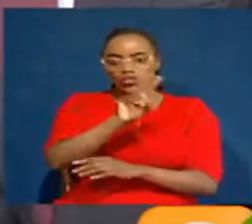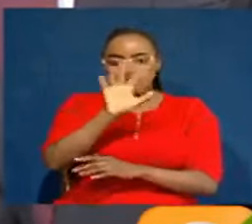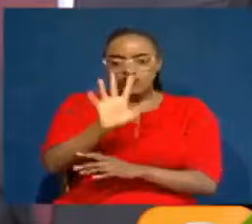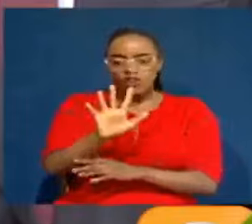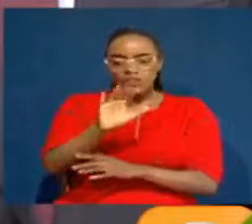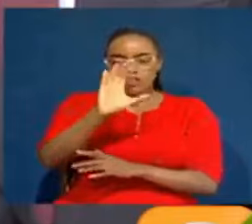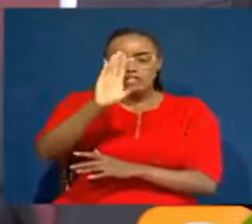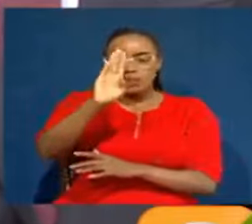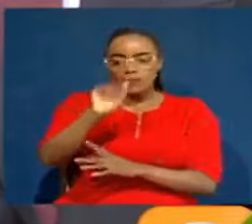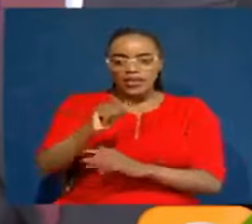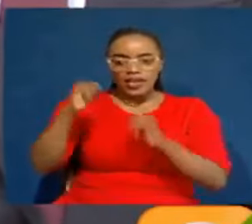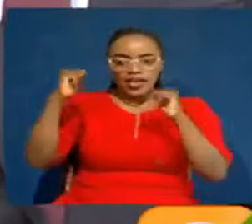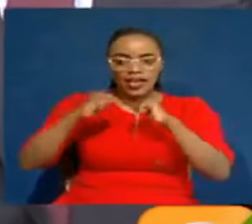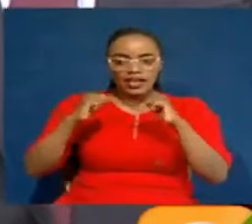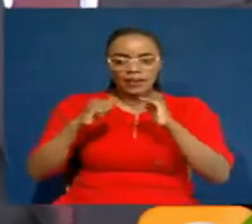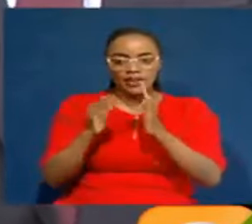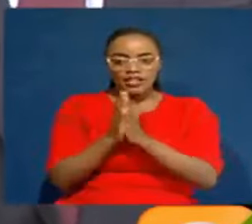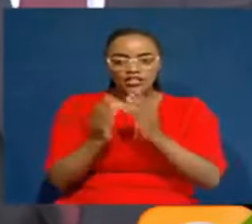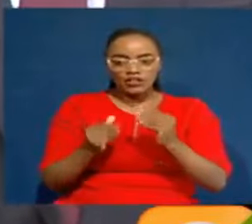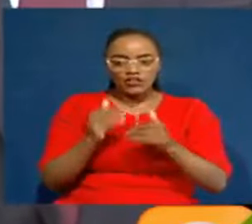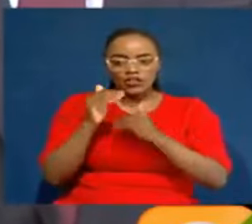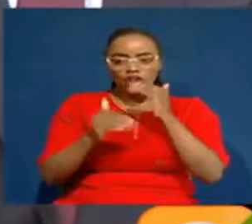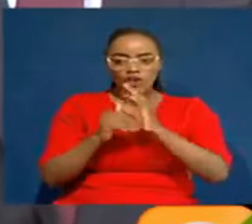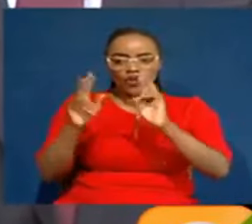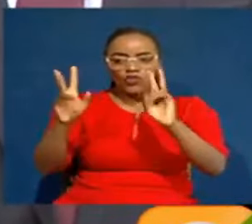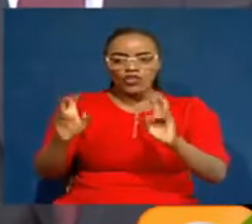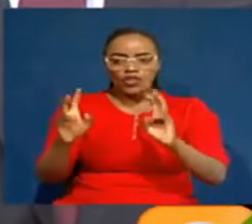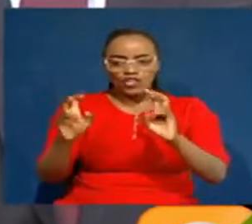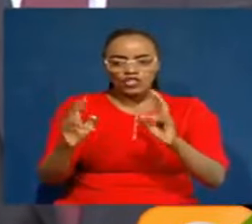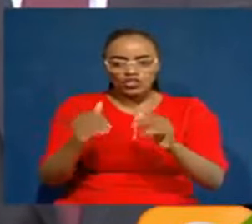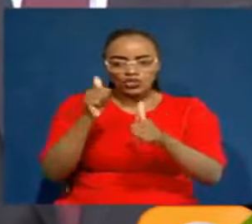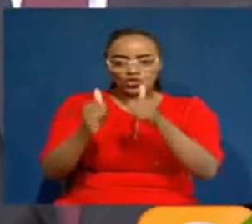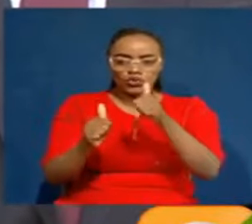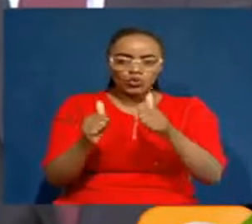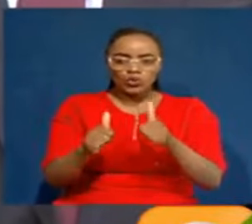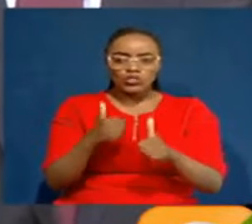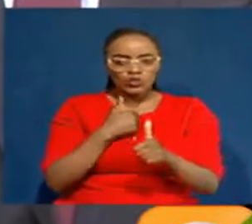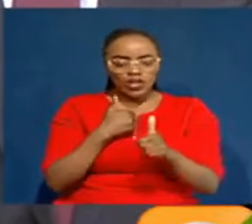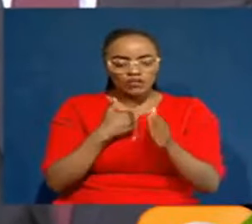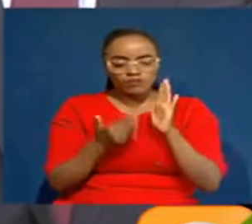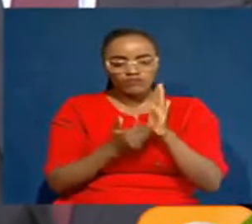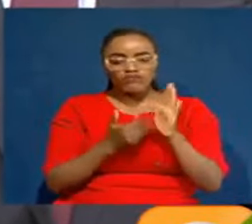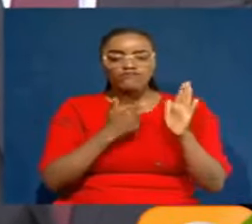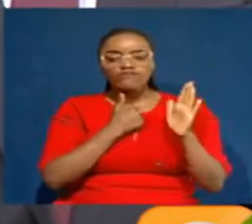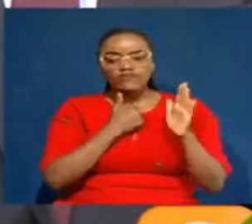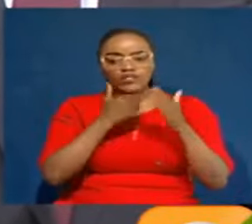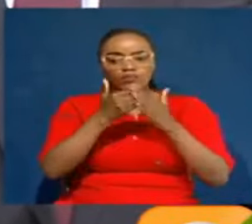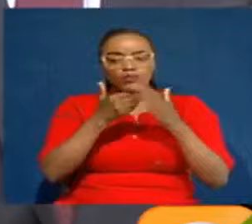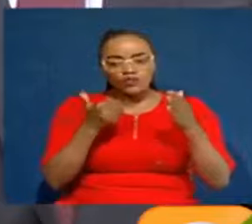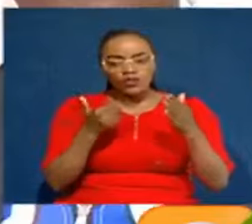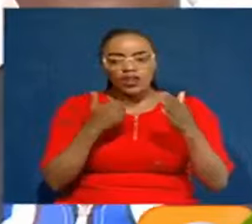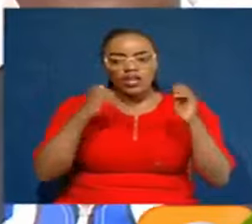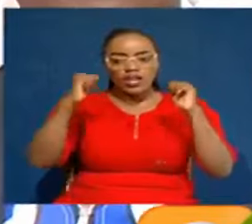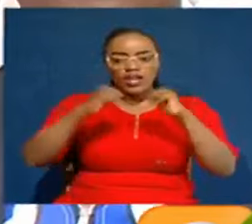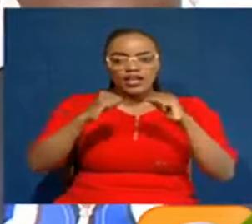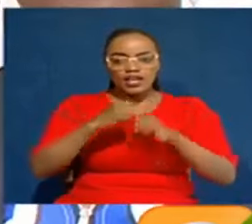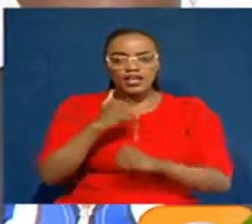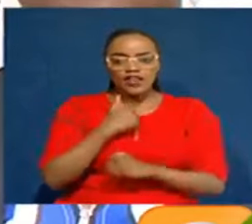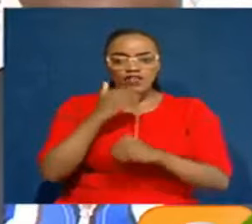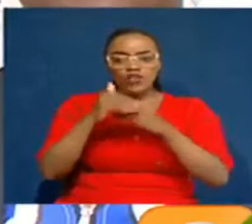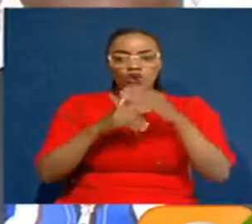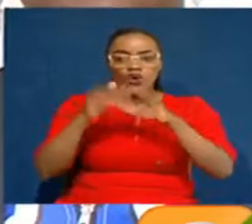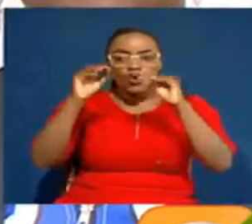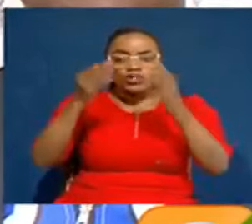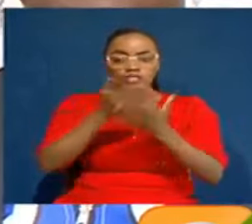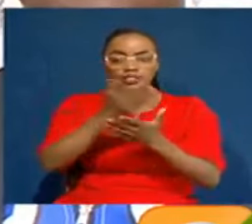2021-2025 CBA and addressed all the issues that the unions had resolved. Walimu